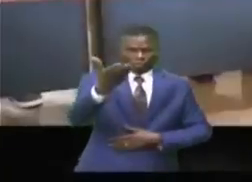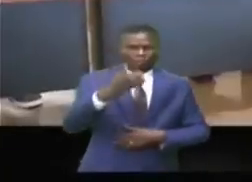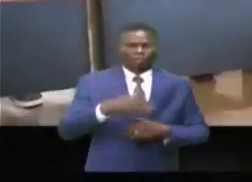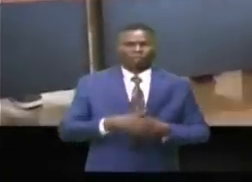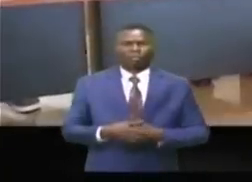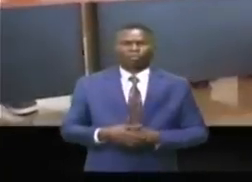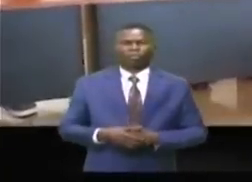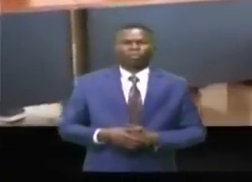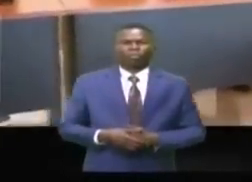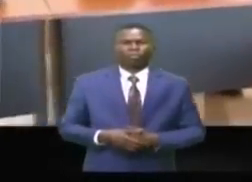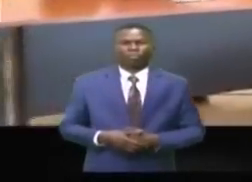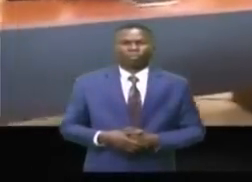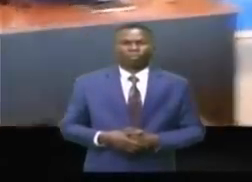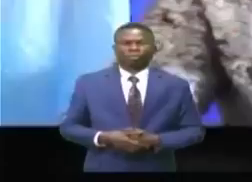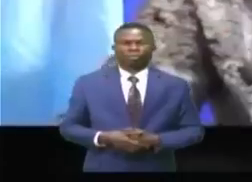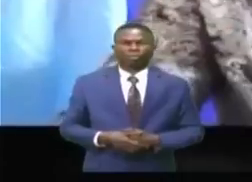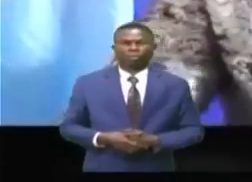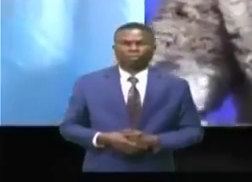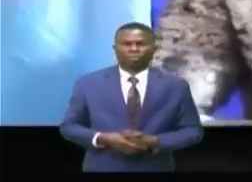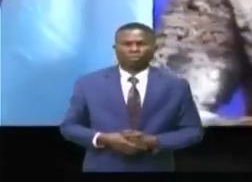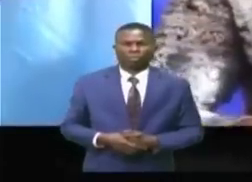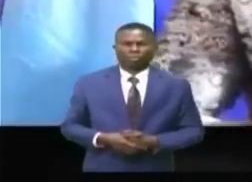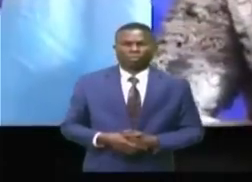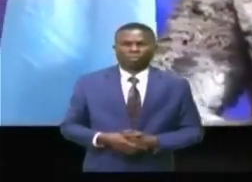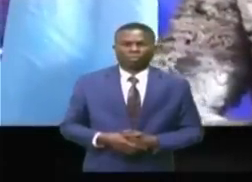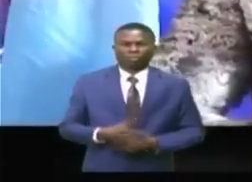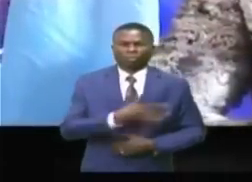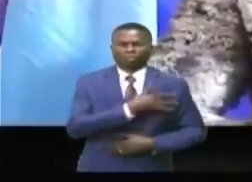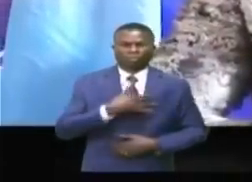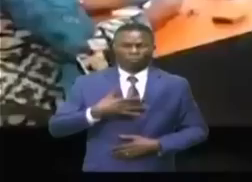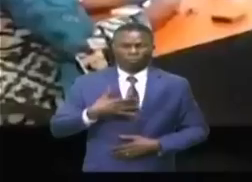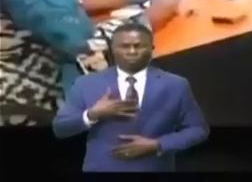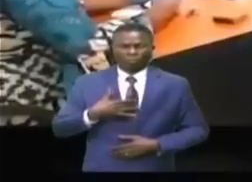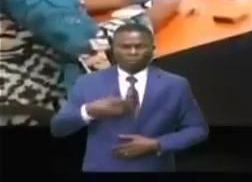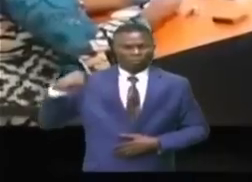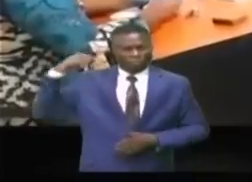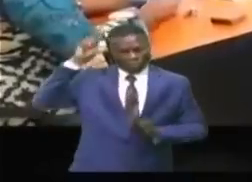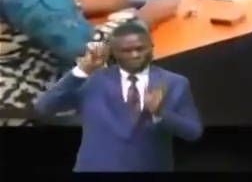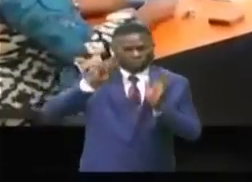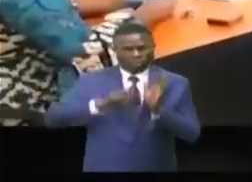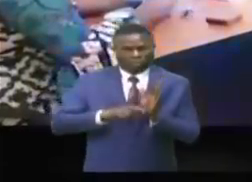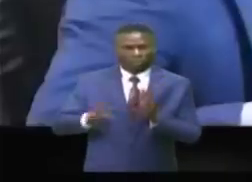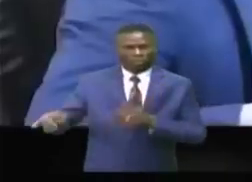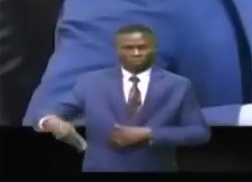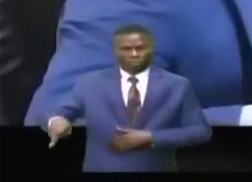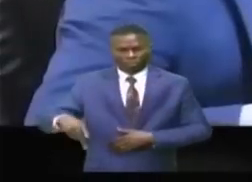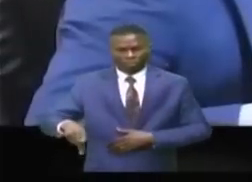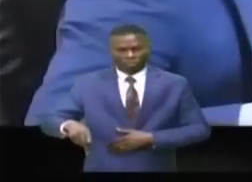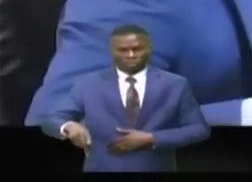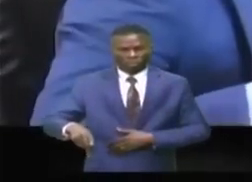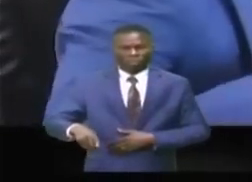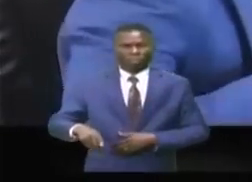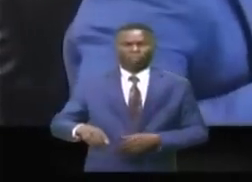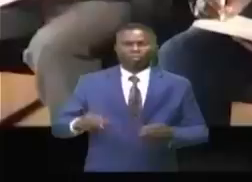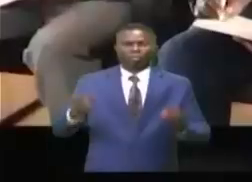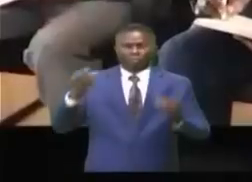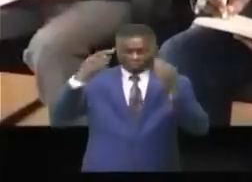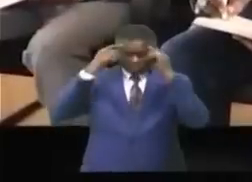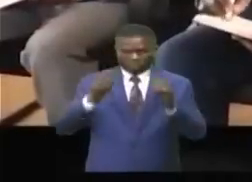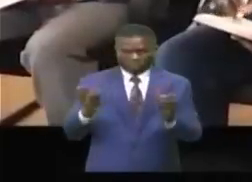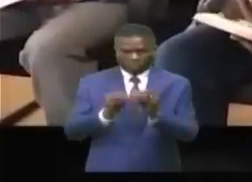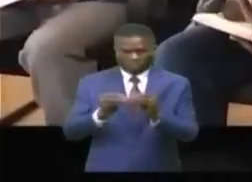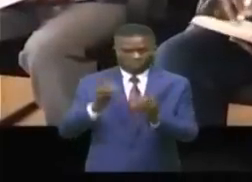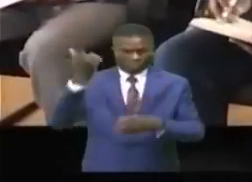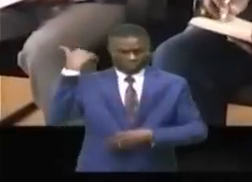L'engagement honorable Bassin-Linanga a joué sa partition au nom du gouvernement provincial vis-à-vis d'autres parties prenantes au dernier protocole d'accord sur